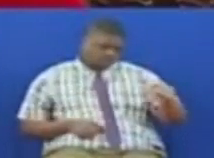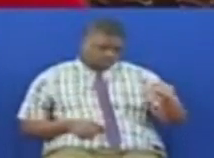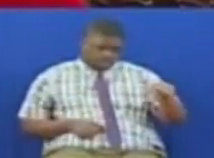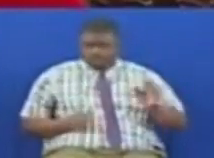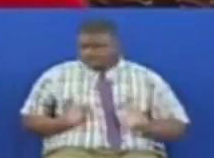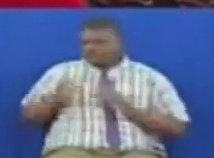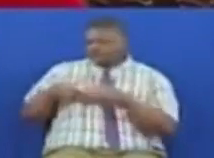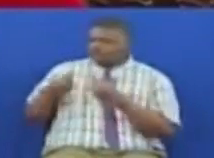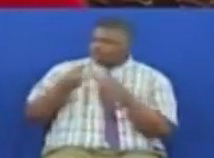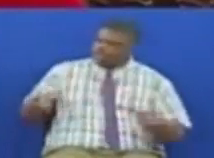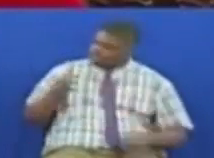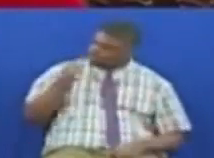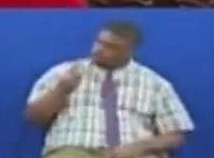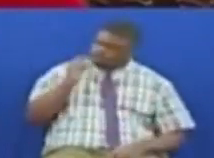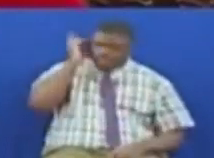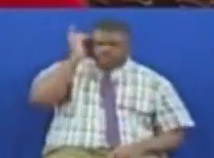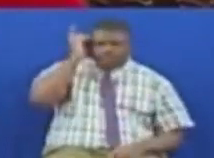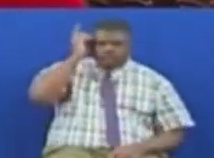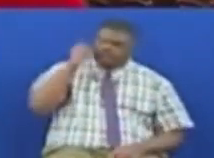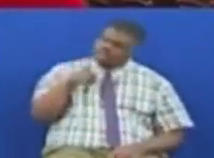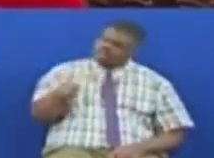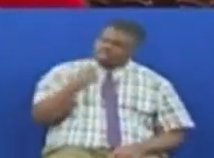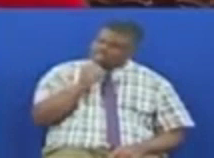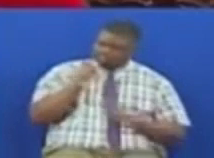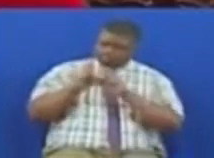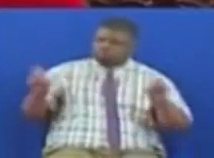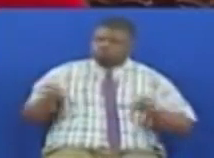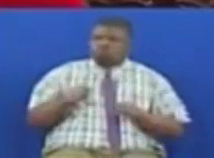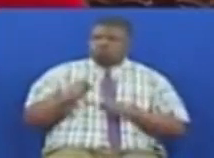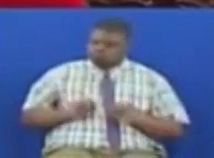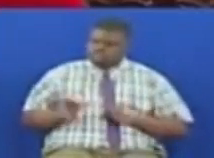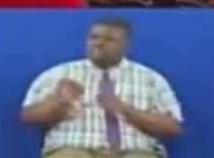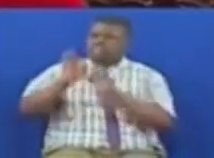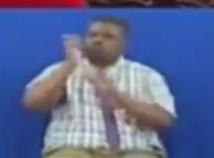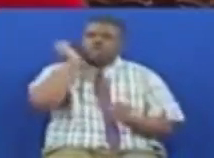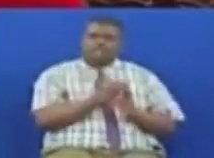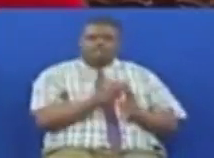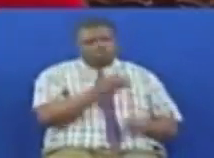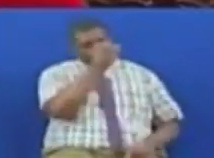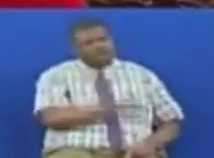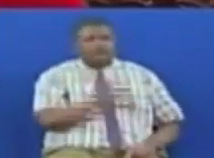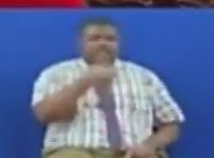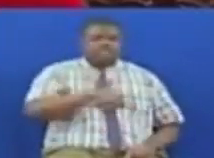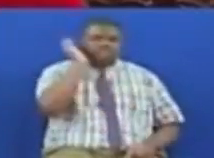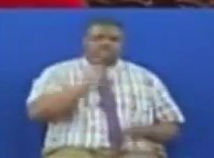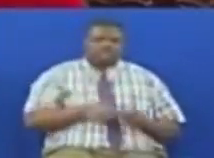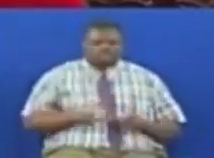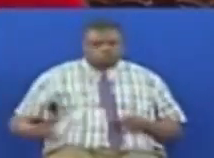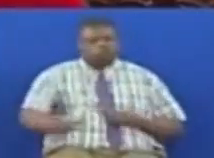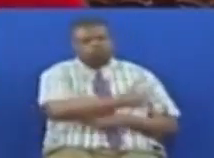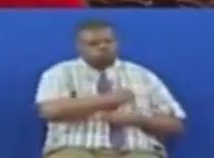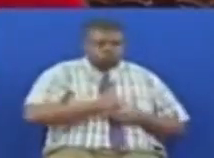naona dhana nzima ya kifungu hiki kinachoongezwa ni muendelezo wa nia ovu ya serikali kupoka vyanzo vya mapato vya halmashauri